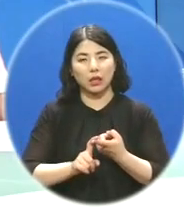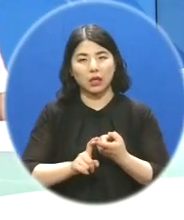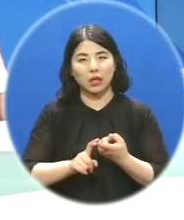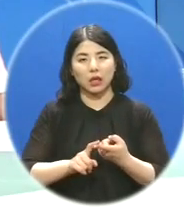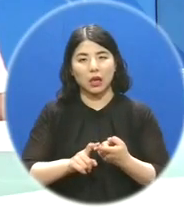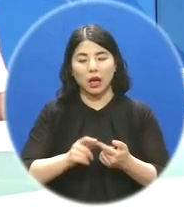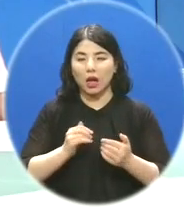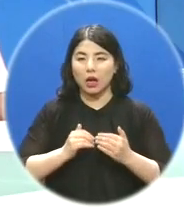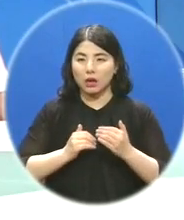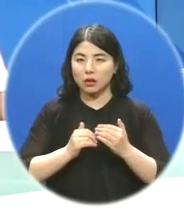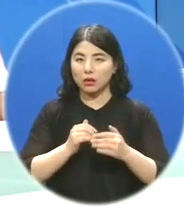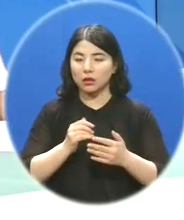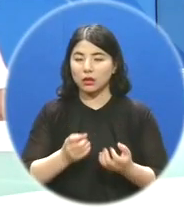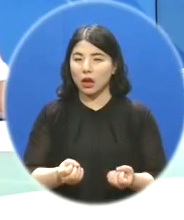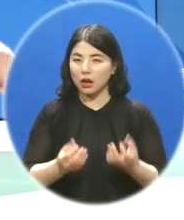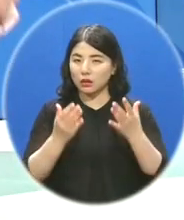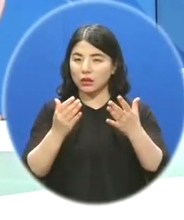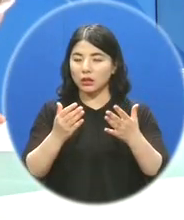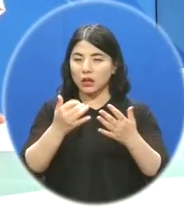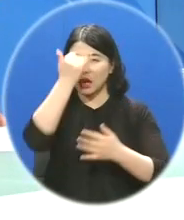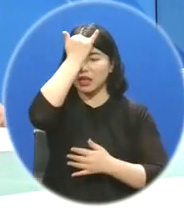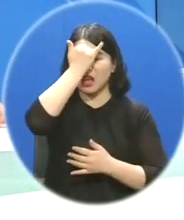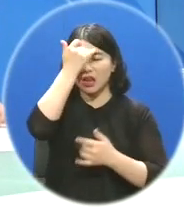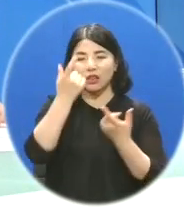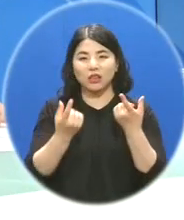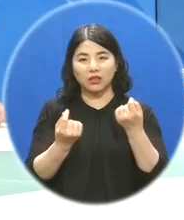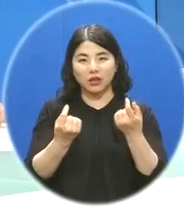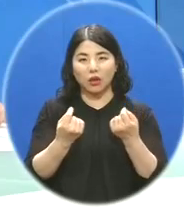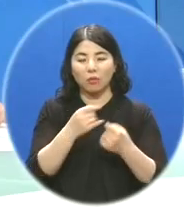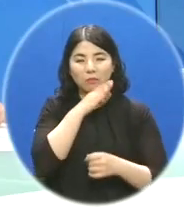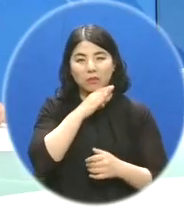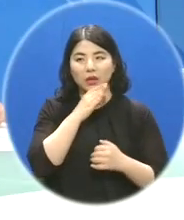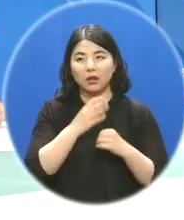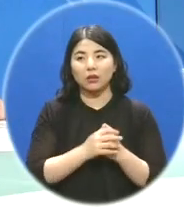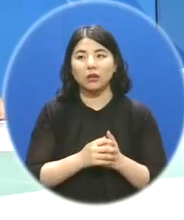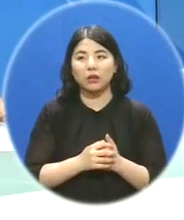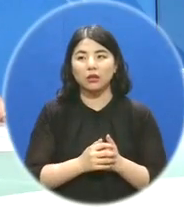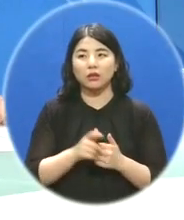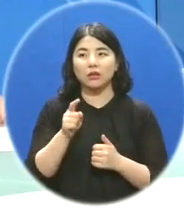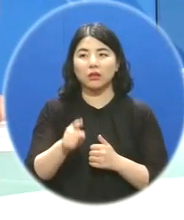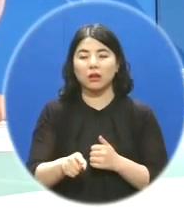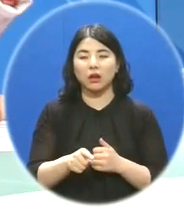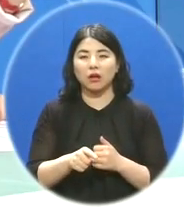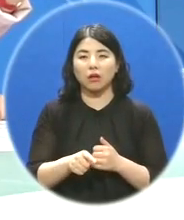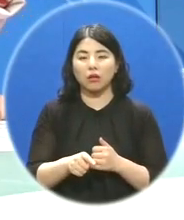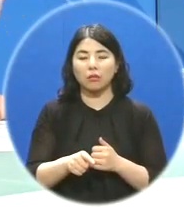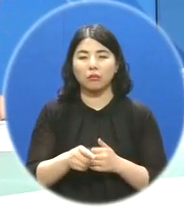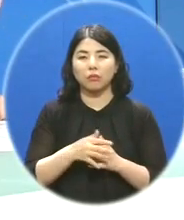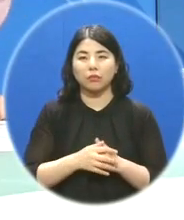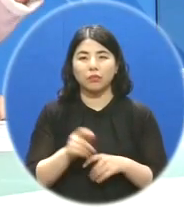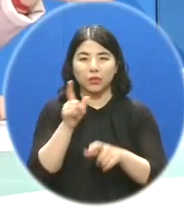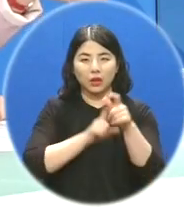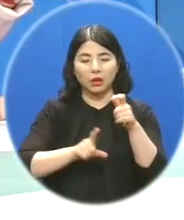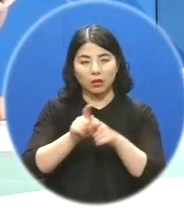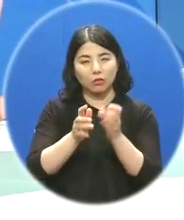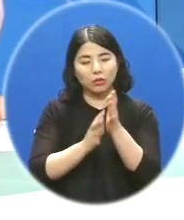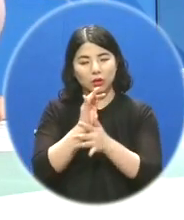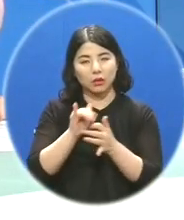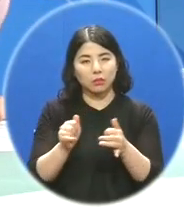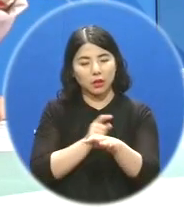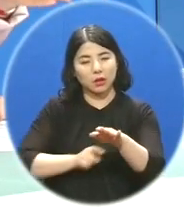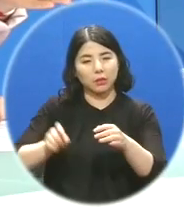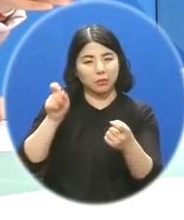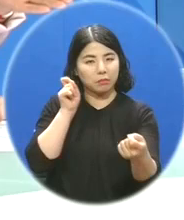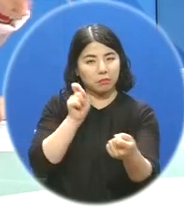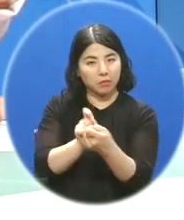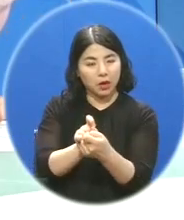예의처럼 이렇게 관례화돼 있는 것 같습니다. 그렇긴 하죠. 그래서 하나의 예의이긴 한데 사실 그런 모든 기능들이 조금 더 시민들에게 다가가고